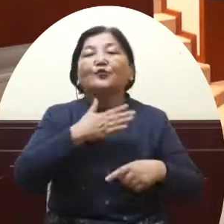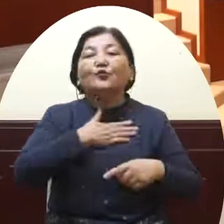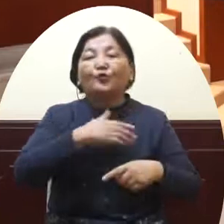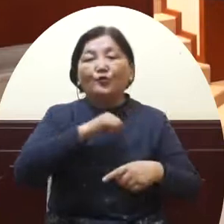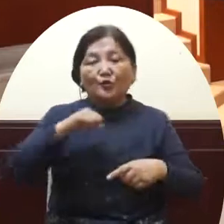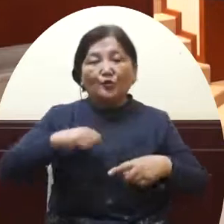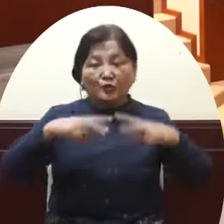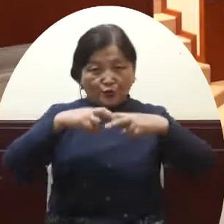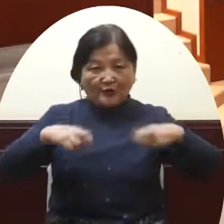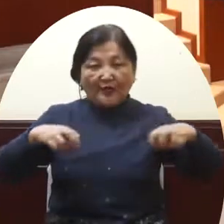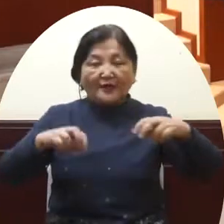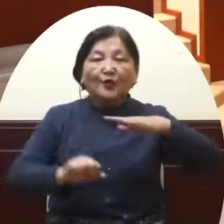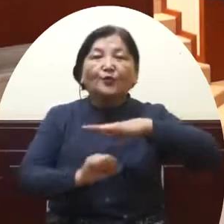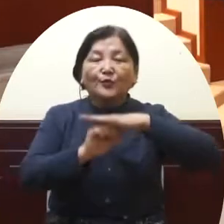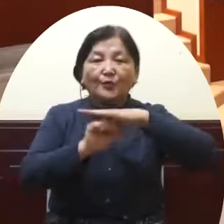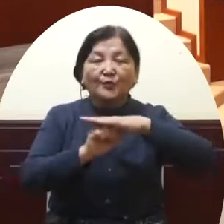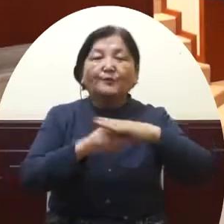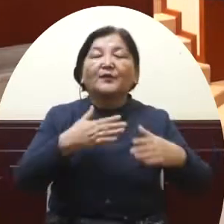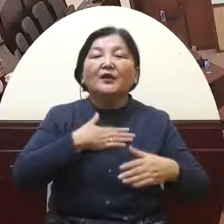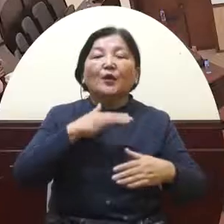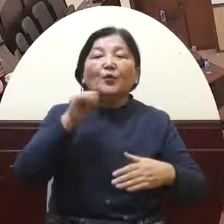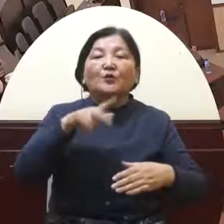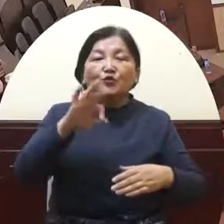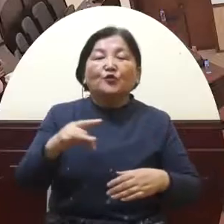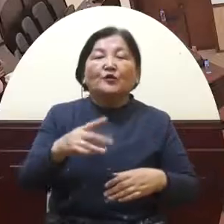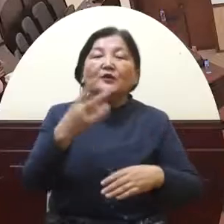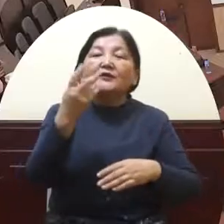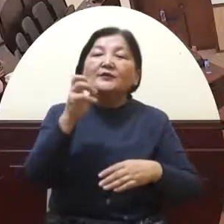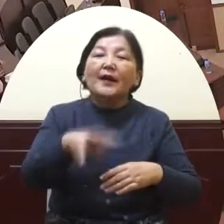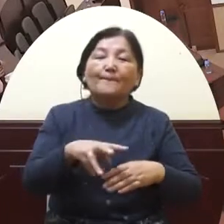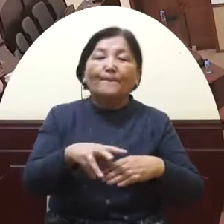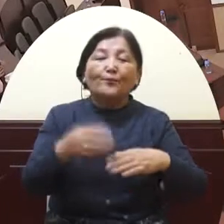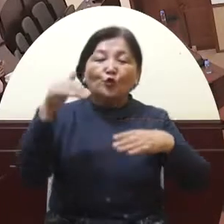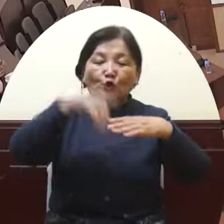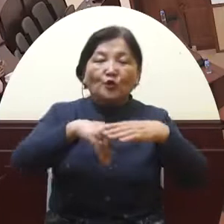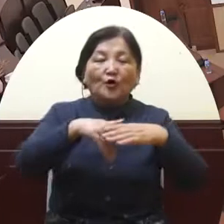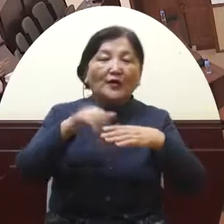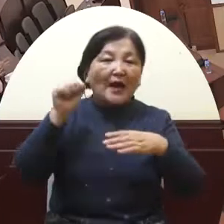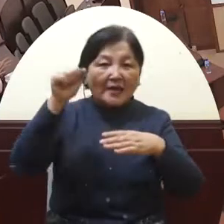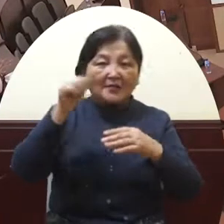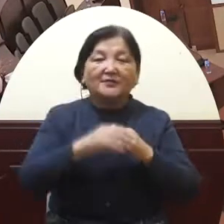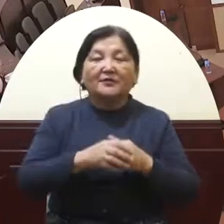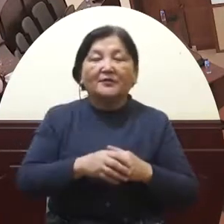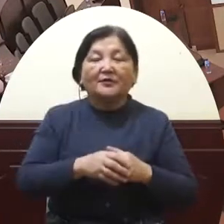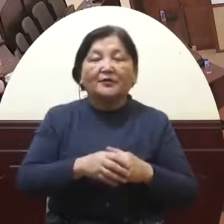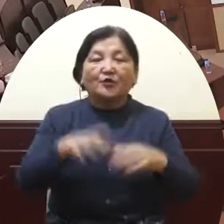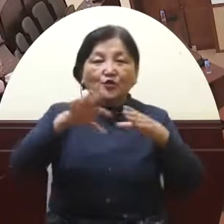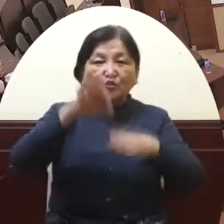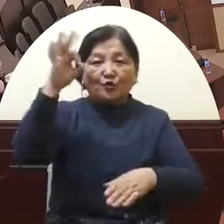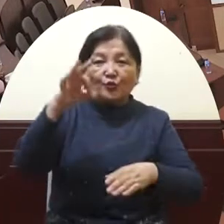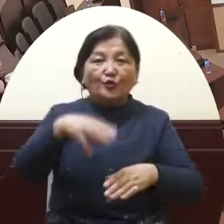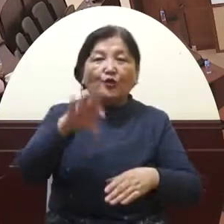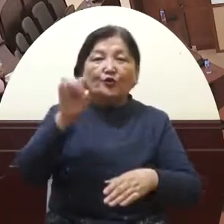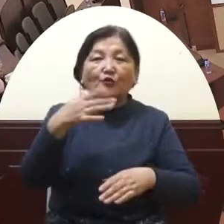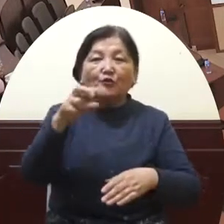толгуурлаж би ч улс төрийн намын дотоод ардчлал дээр нь бас сонгуулийн тогтолцооны